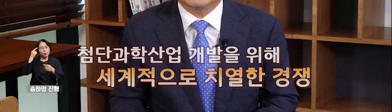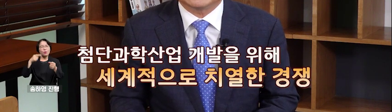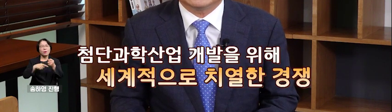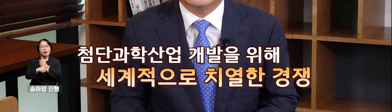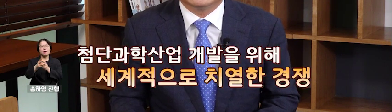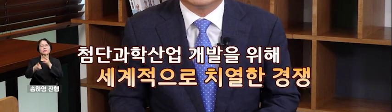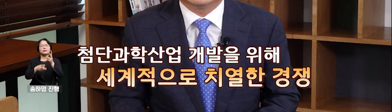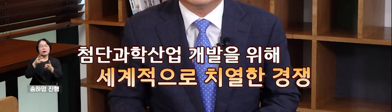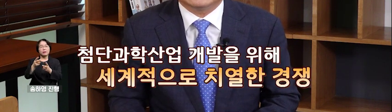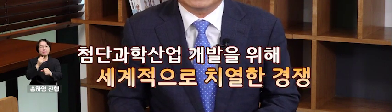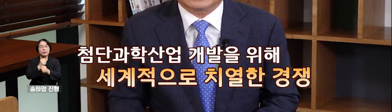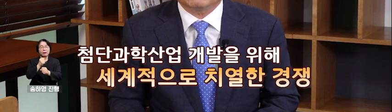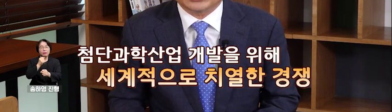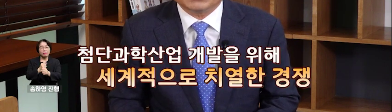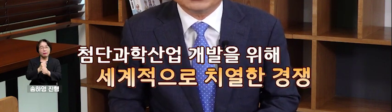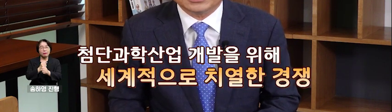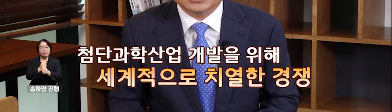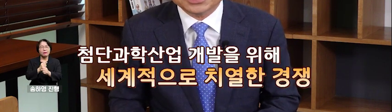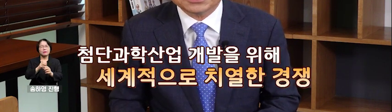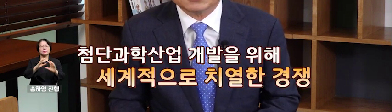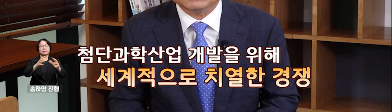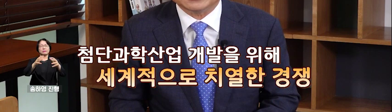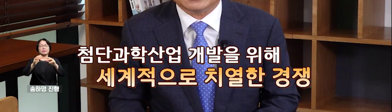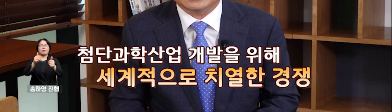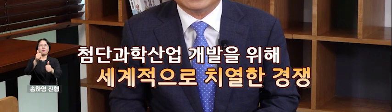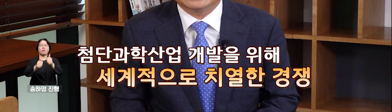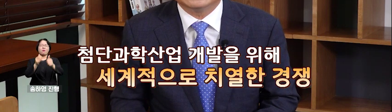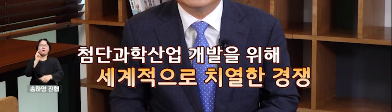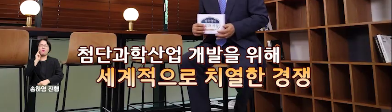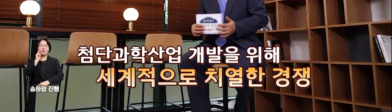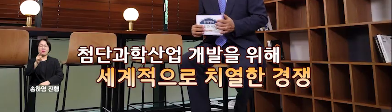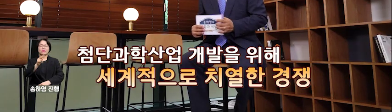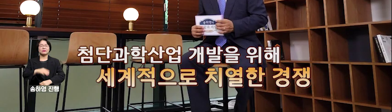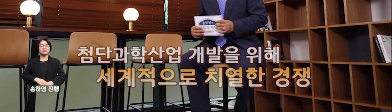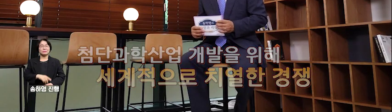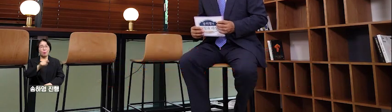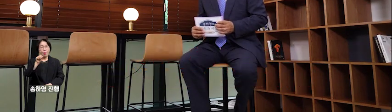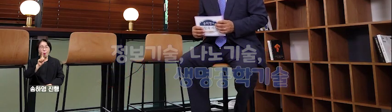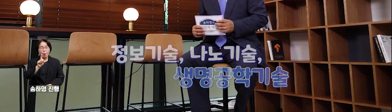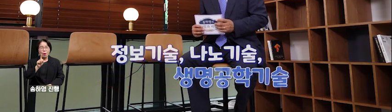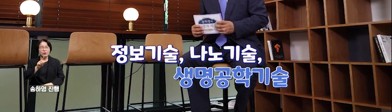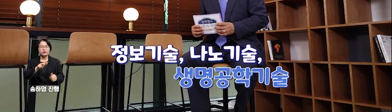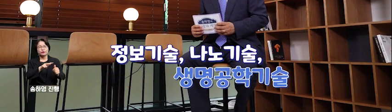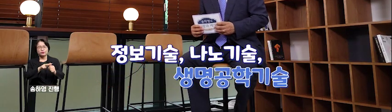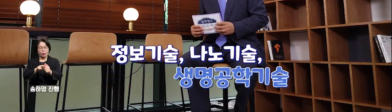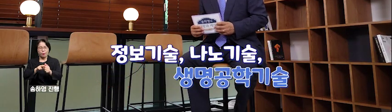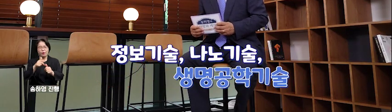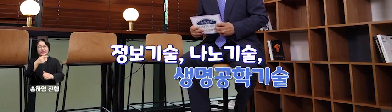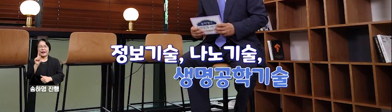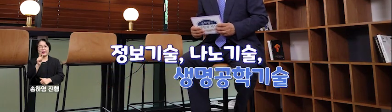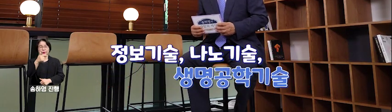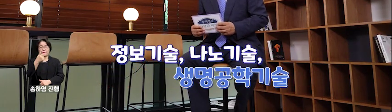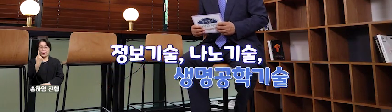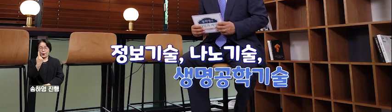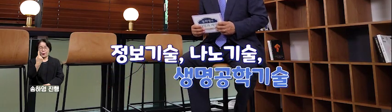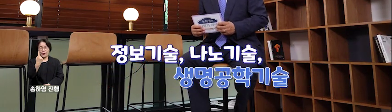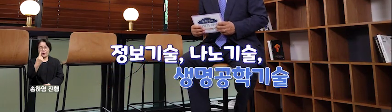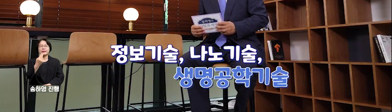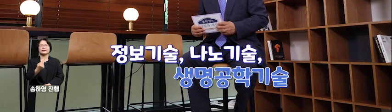기술 개발에 3개 갖게 경쟁이 치열합니다 그 가운데 정보기술 나노기술